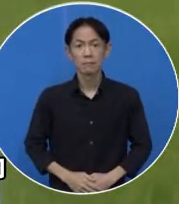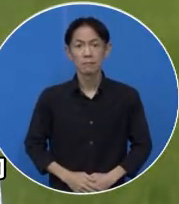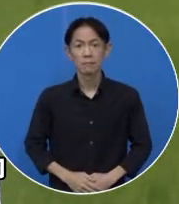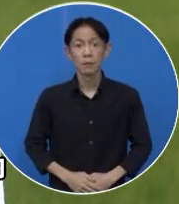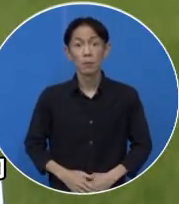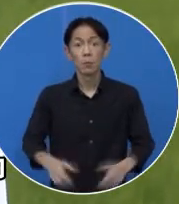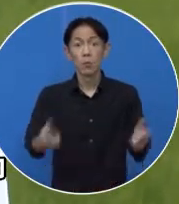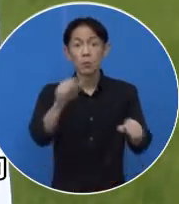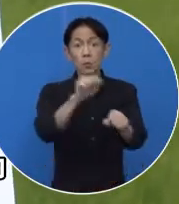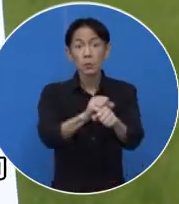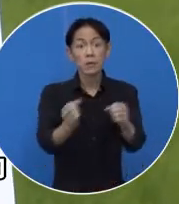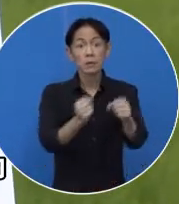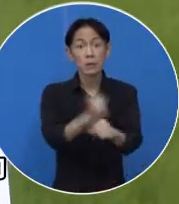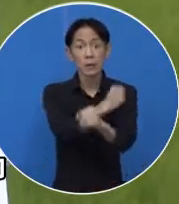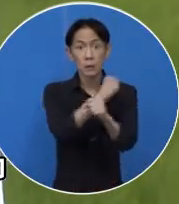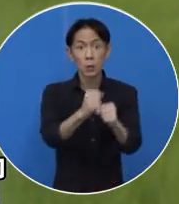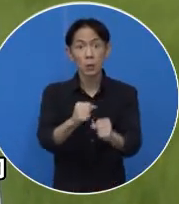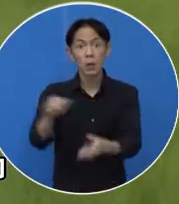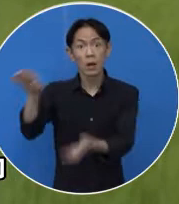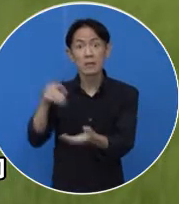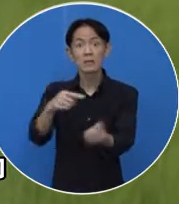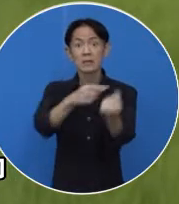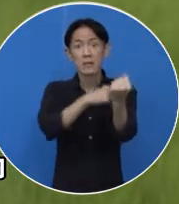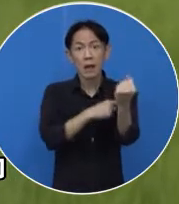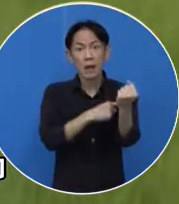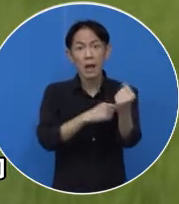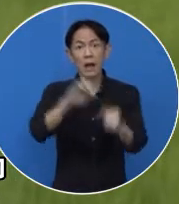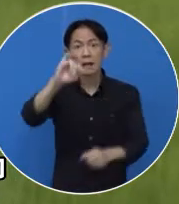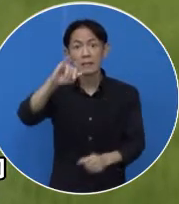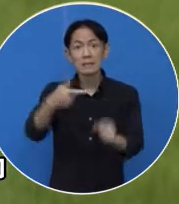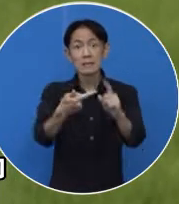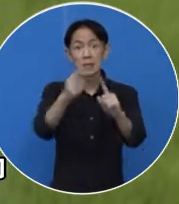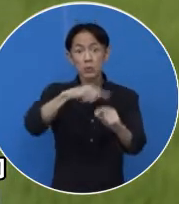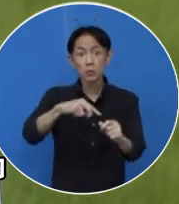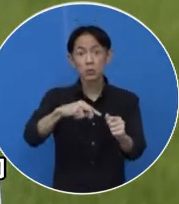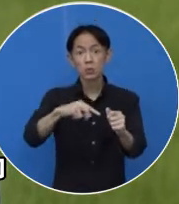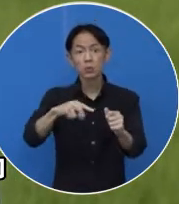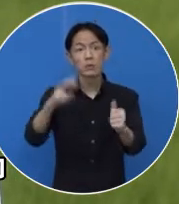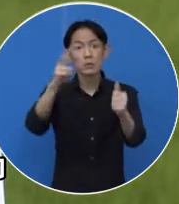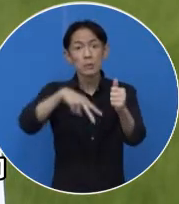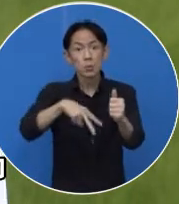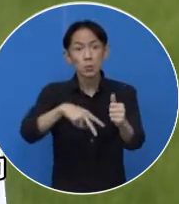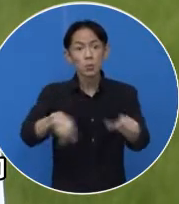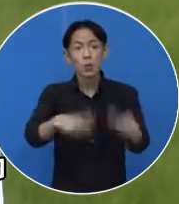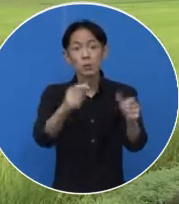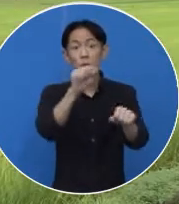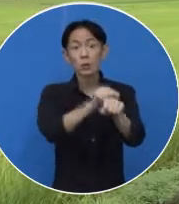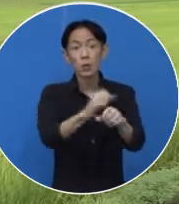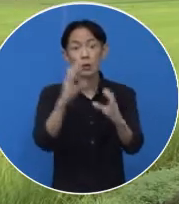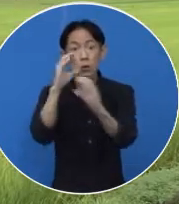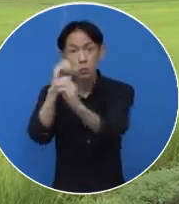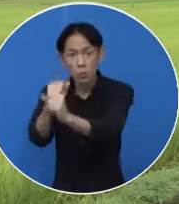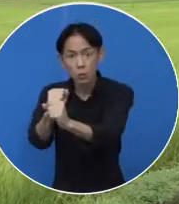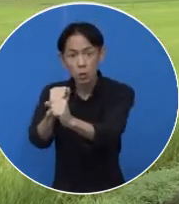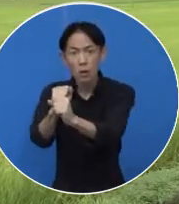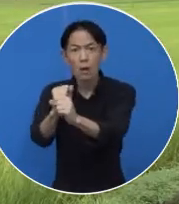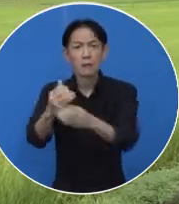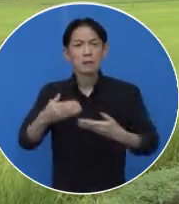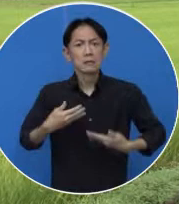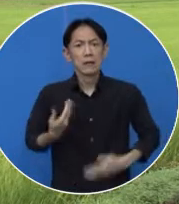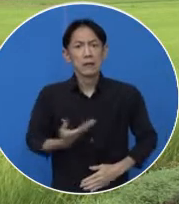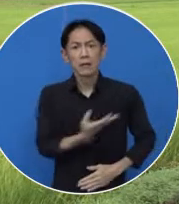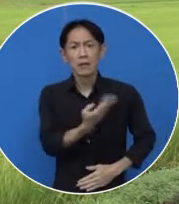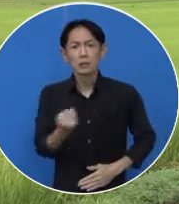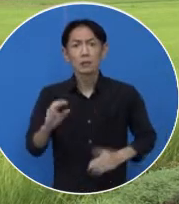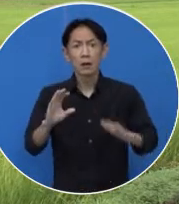木材産業の稼ぐ力、ジャス認証を受ける木材に注目せよ。まだまだ知らないことたく